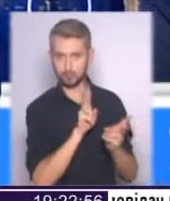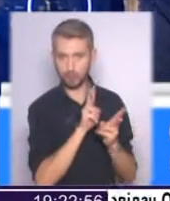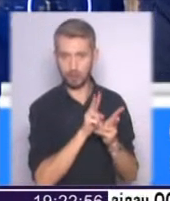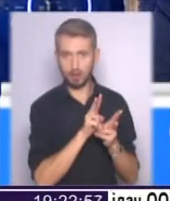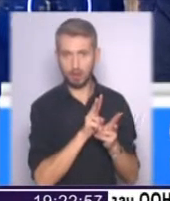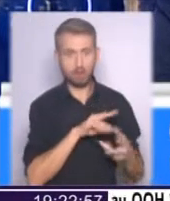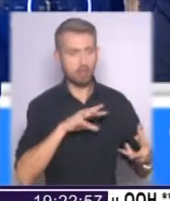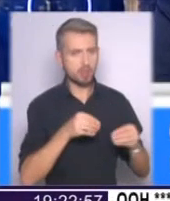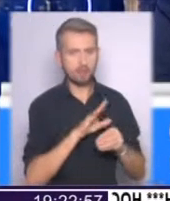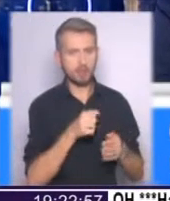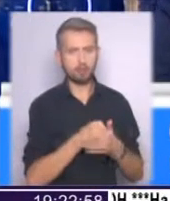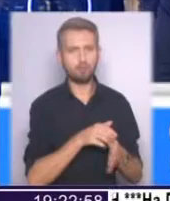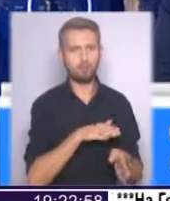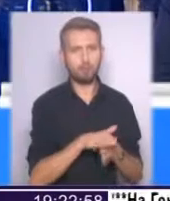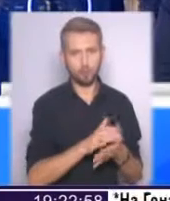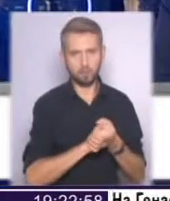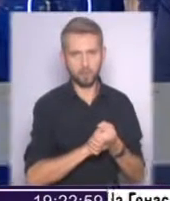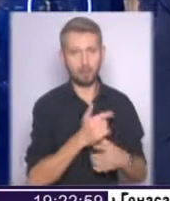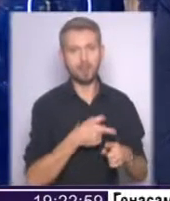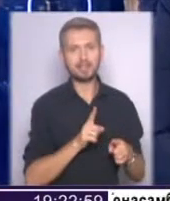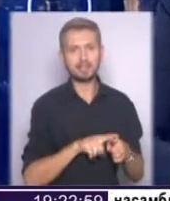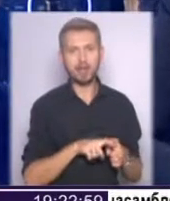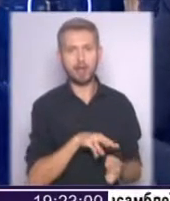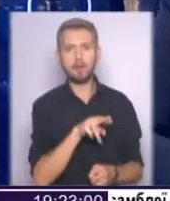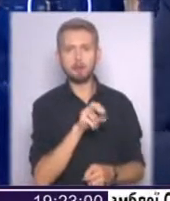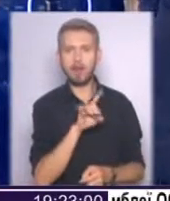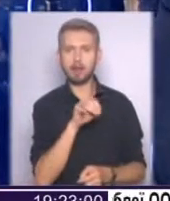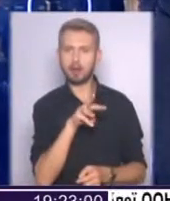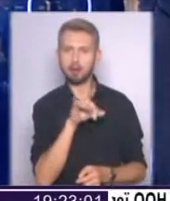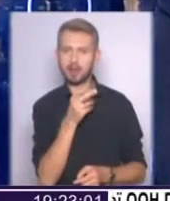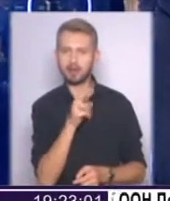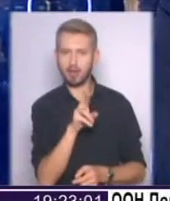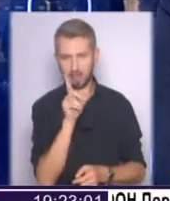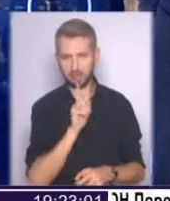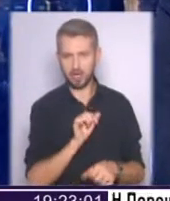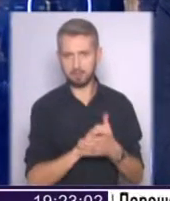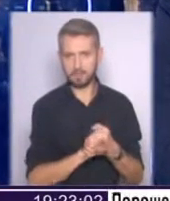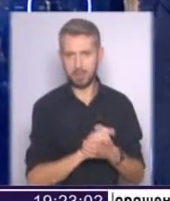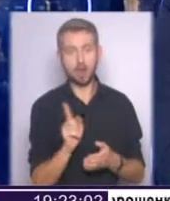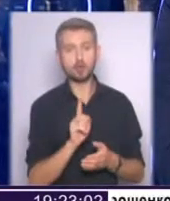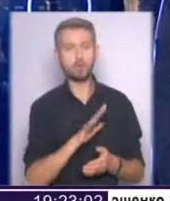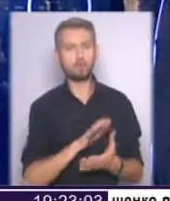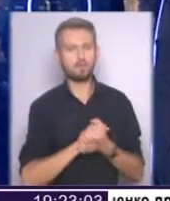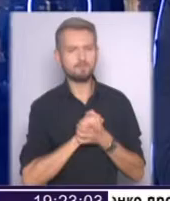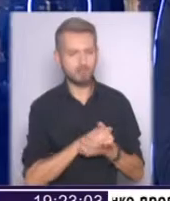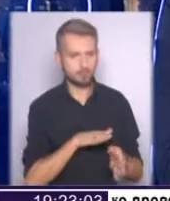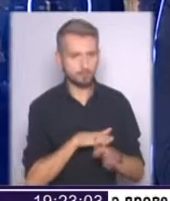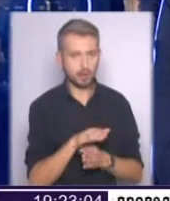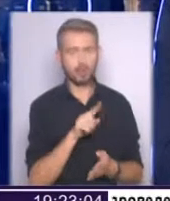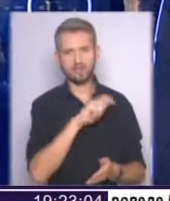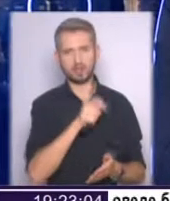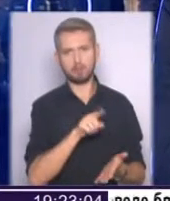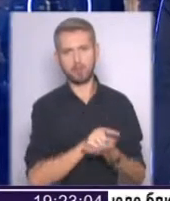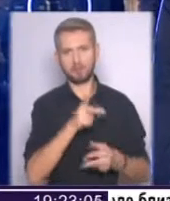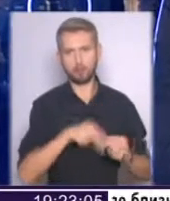веде до повного миру. Це перемир'я, яке може бути, щоб був мир, то війна має закінчитись, має бути або мирний договір,